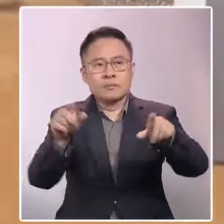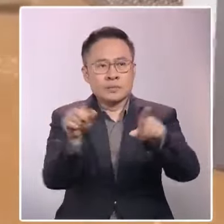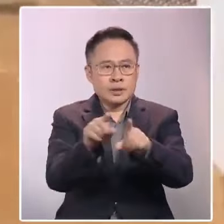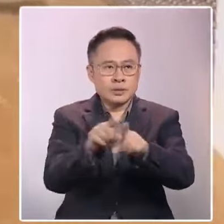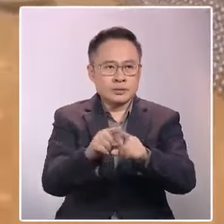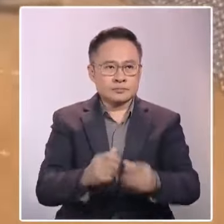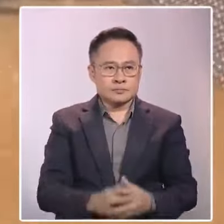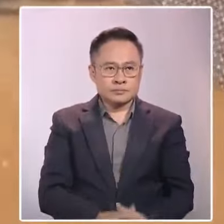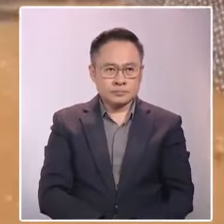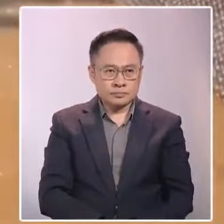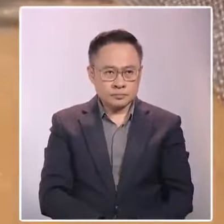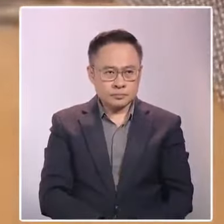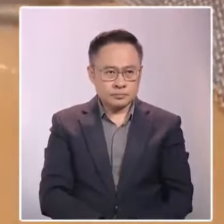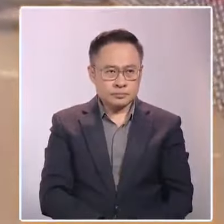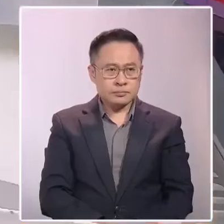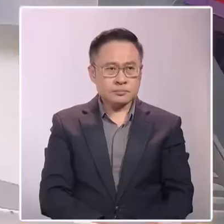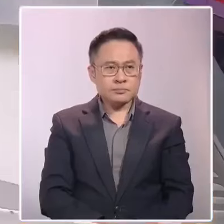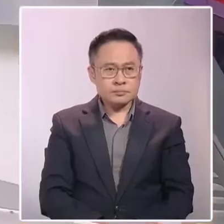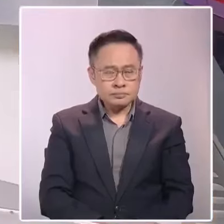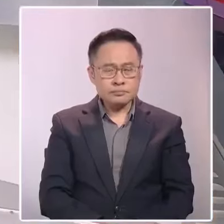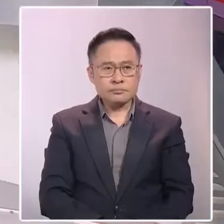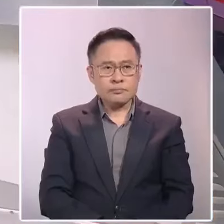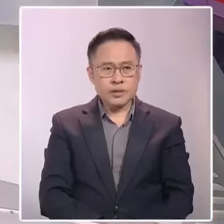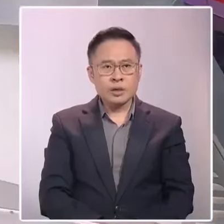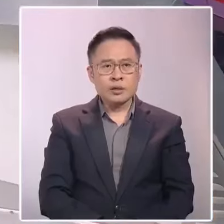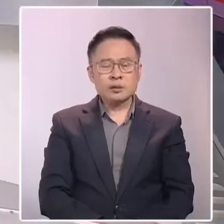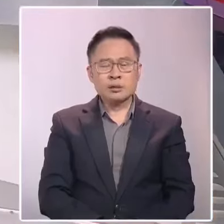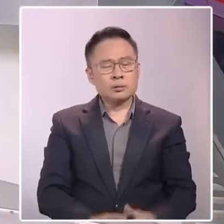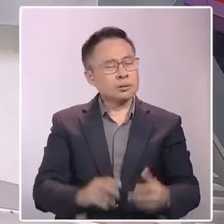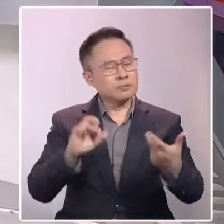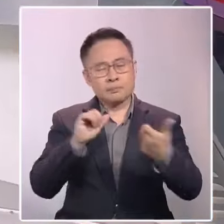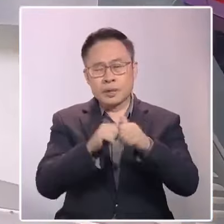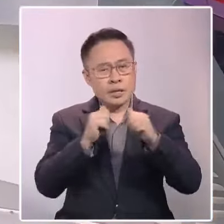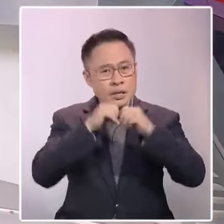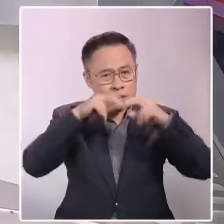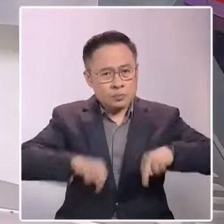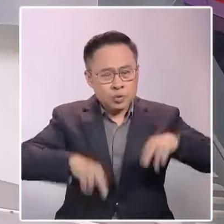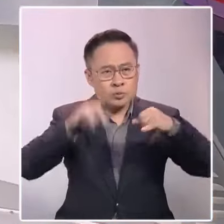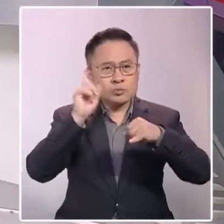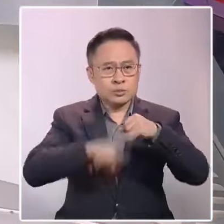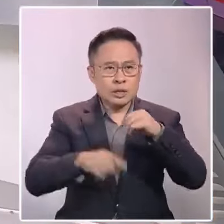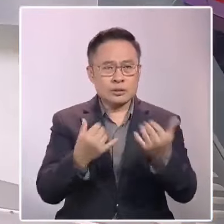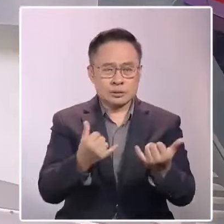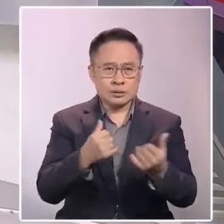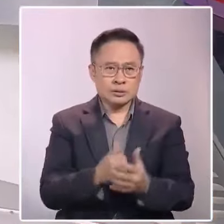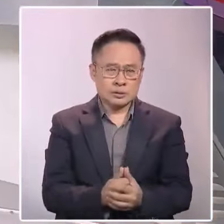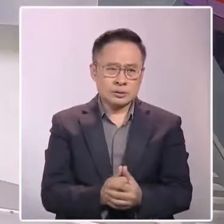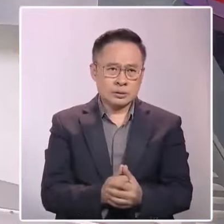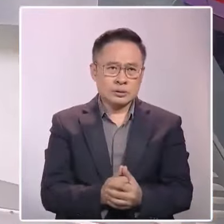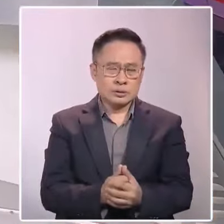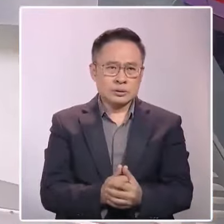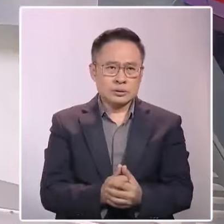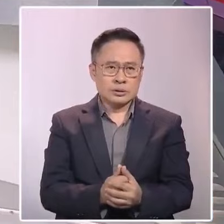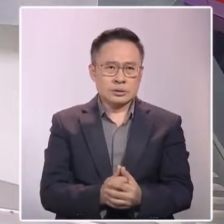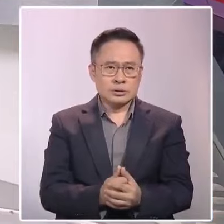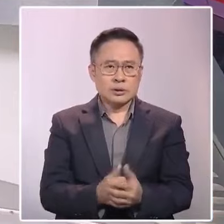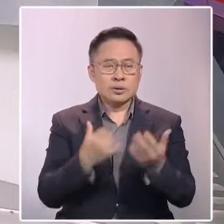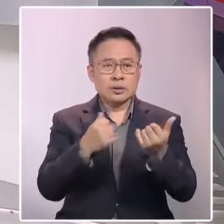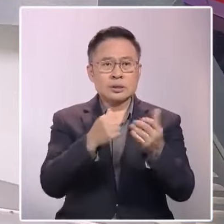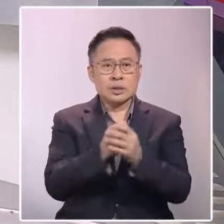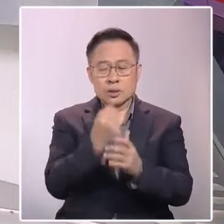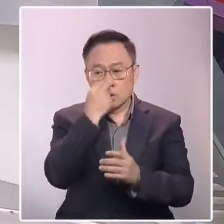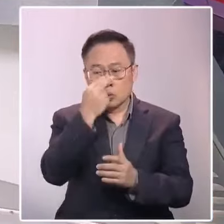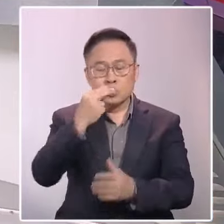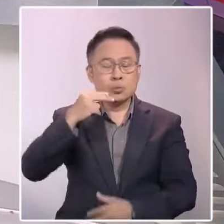ฮะ ก็ขอให้เป็นครั้งสุดท้ายนะคะซึ่งตามสัญญาในตอนนี้ทางลมเนี่ยมันก็จ